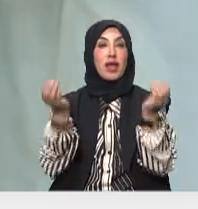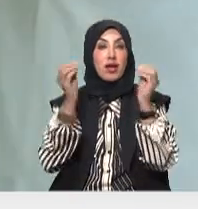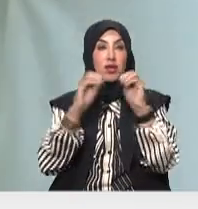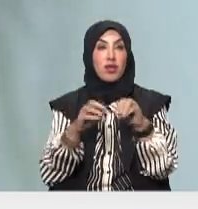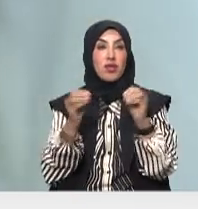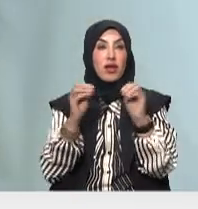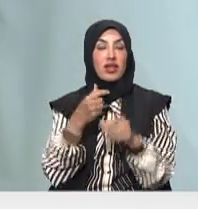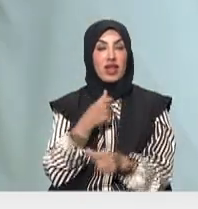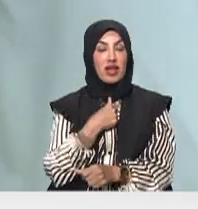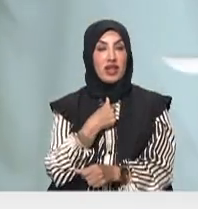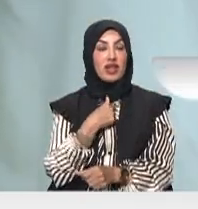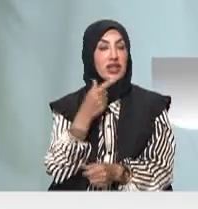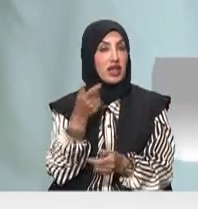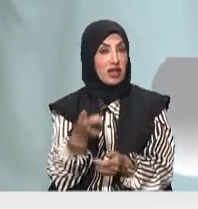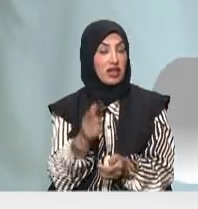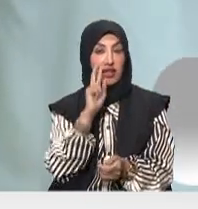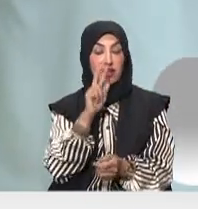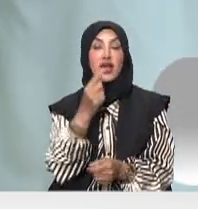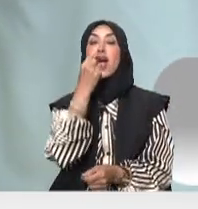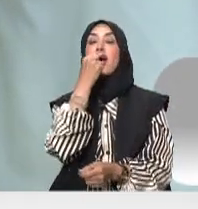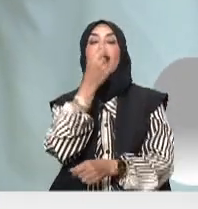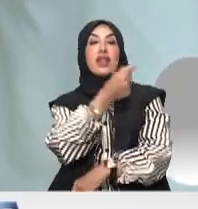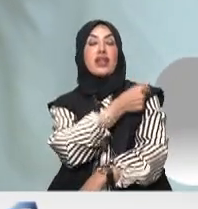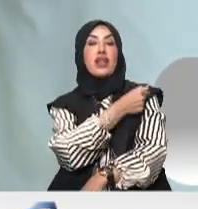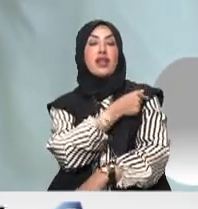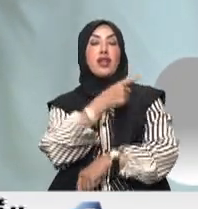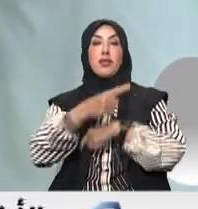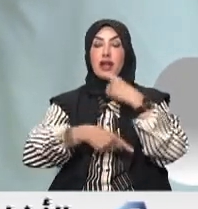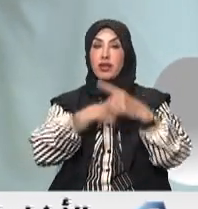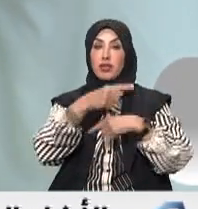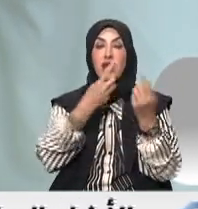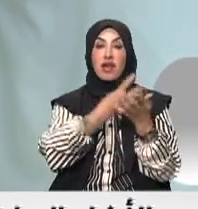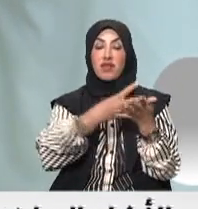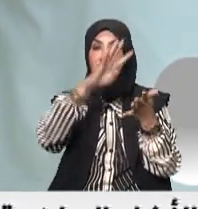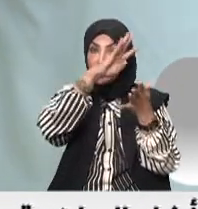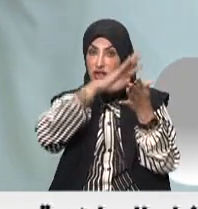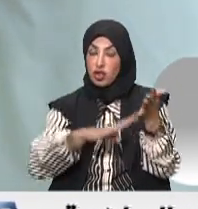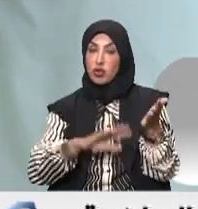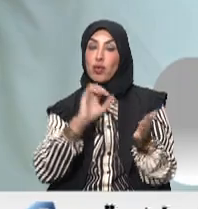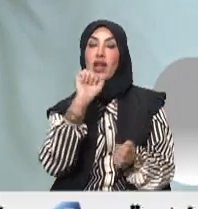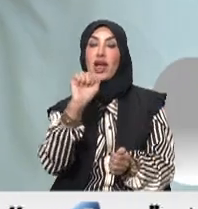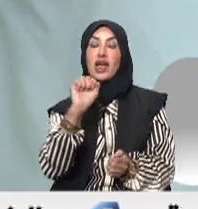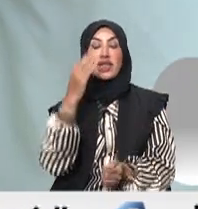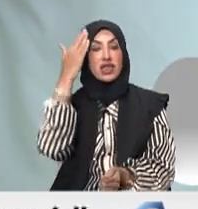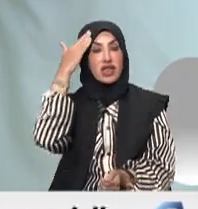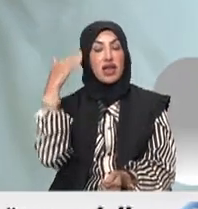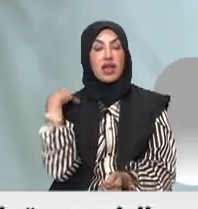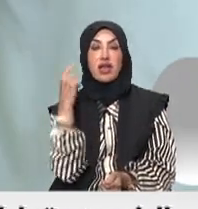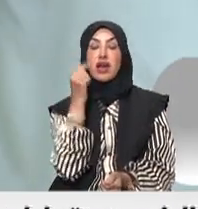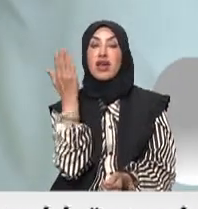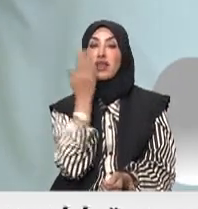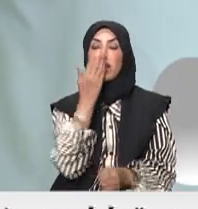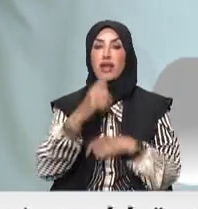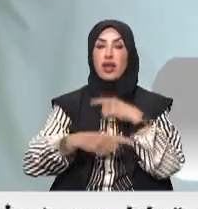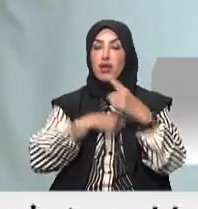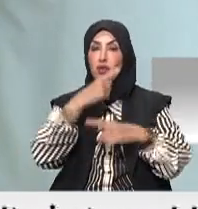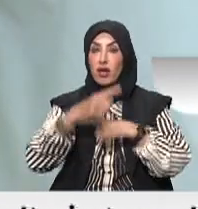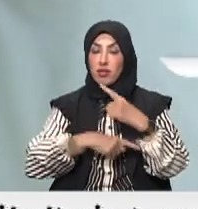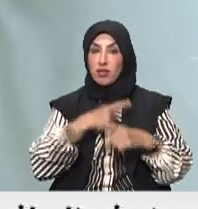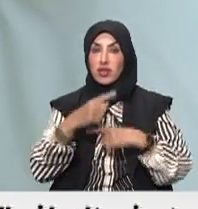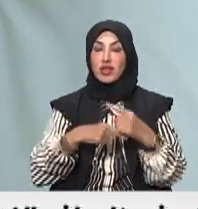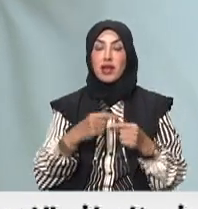عندنا تشمل تطعيمات الدورية في جدول للطلبة، وعندنا مسوحات دورية كذلك